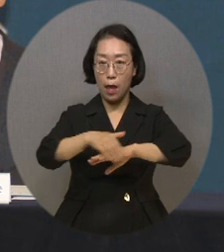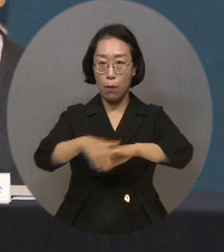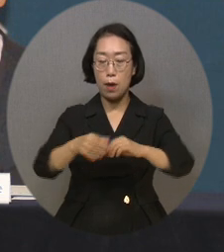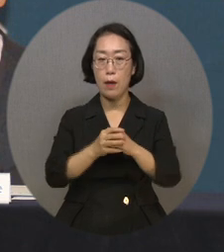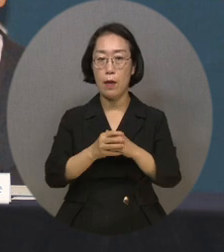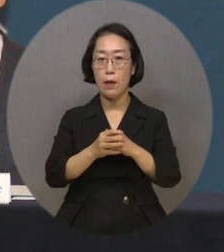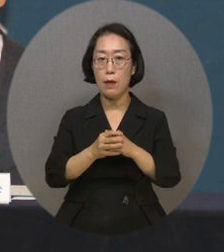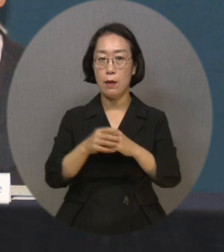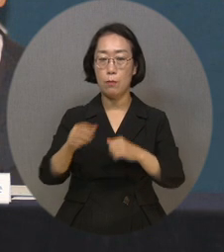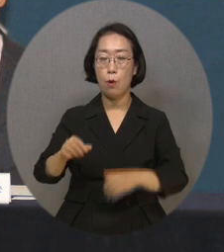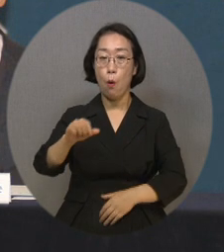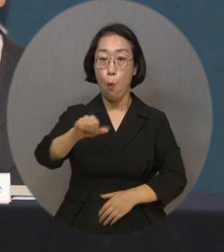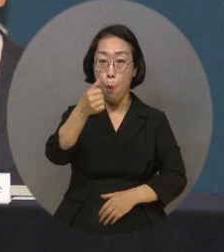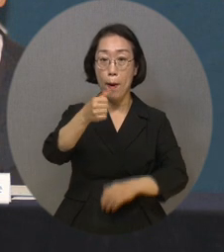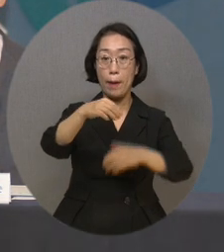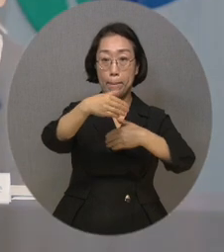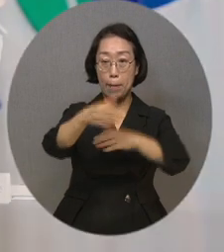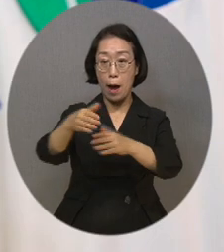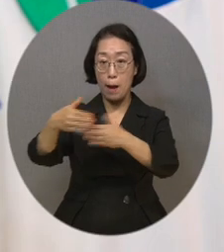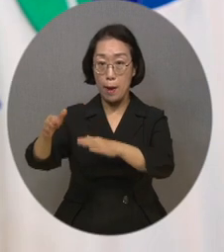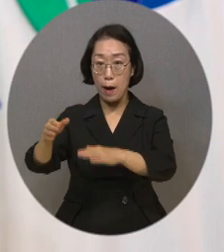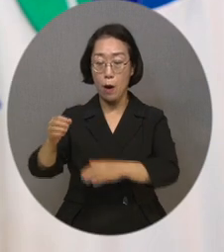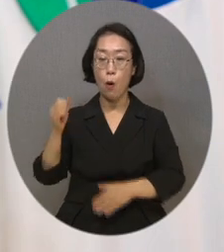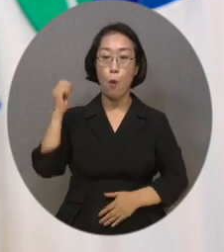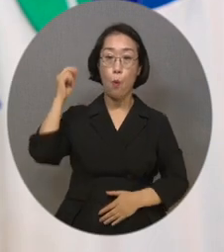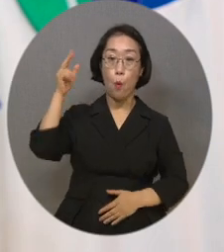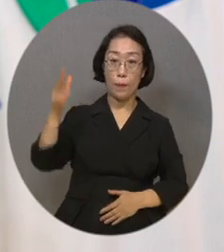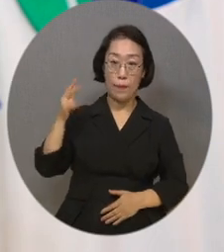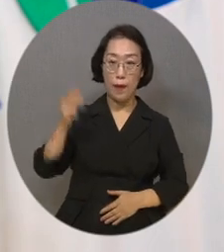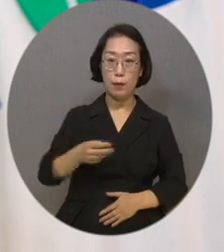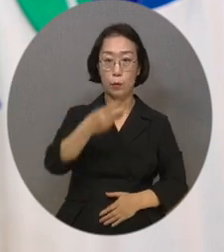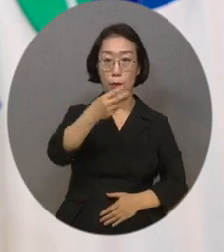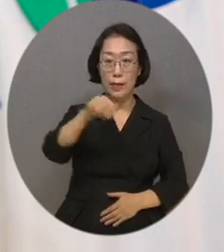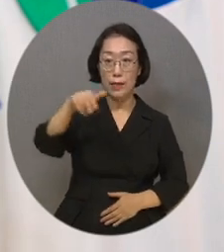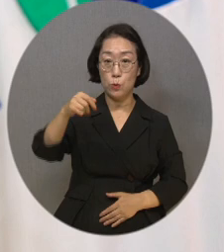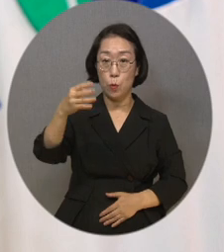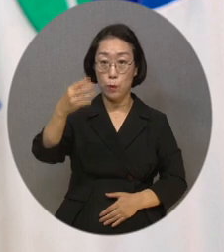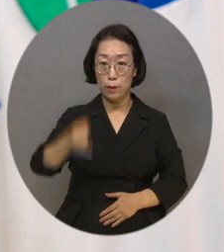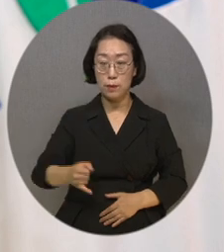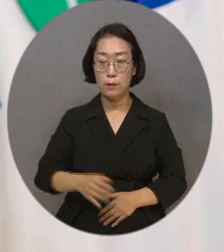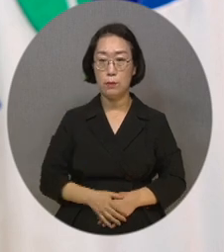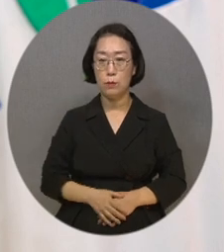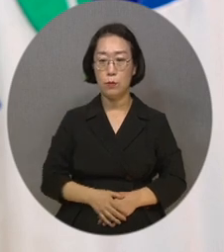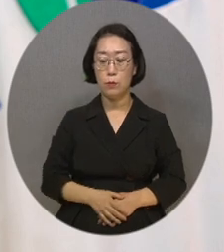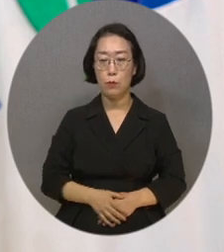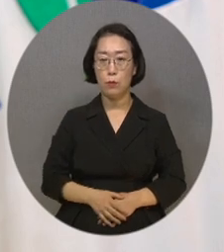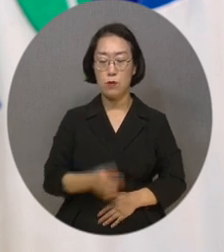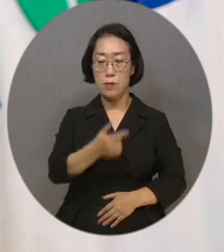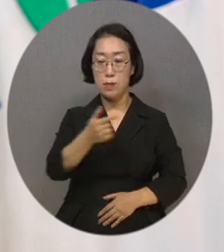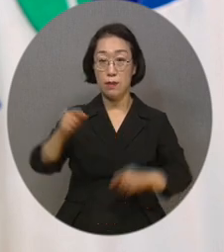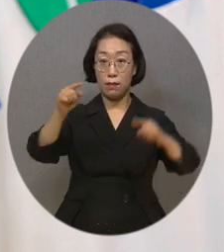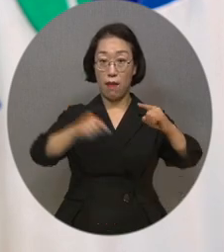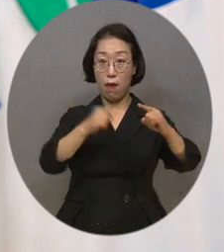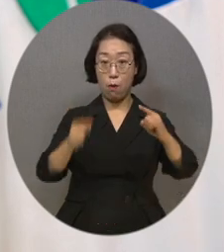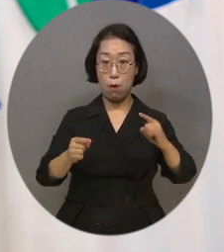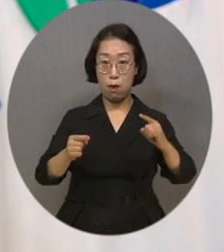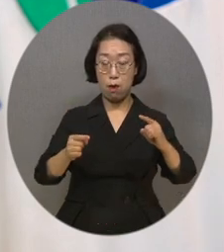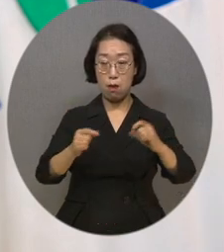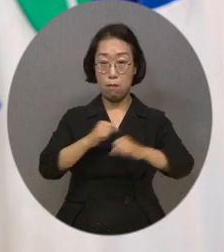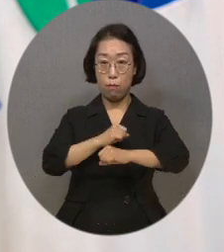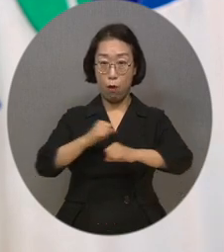규모의 큰 호텔과 리조트 그리고 또 컨벤션 시설 그리고 거기에